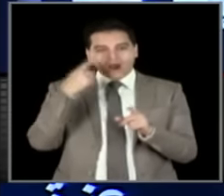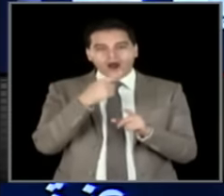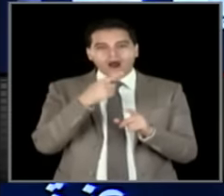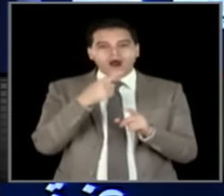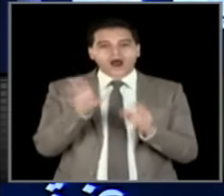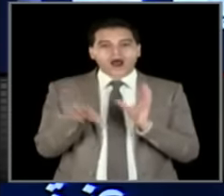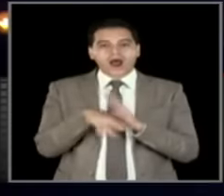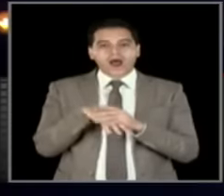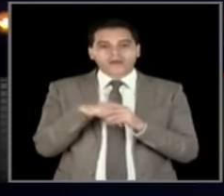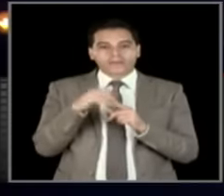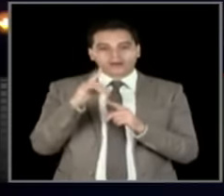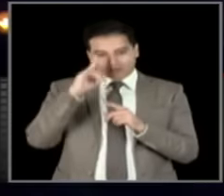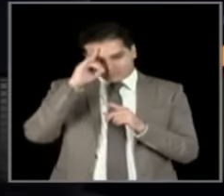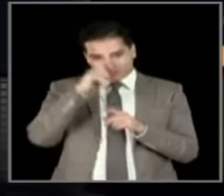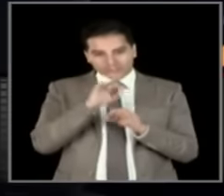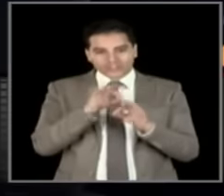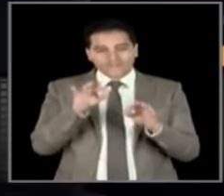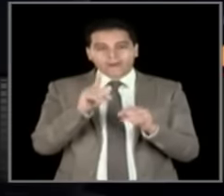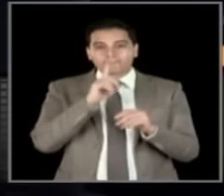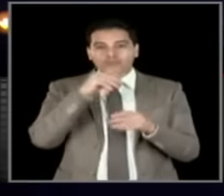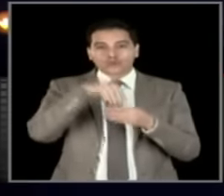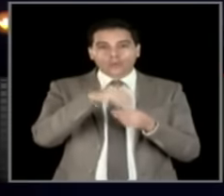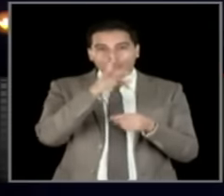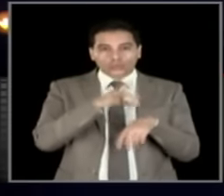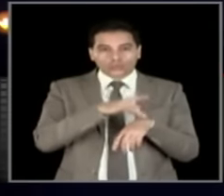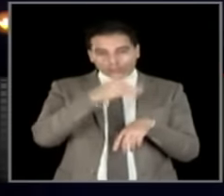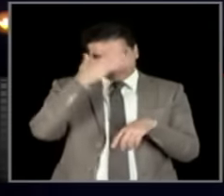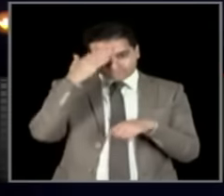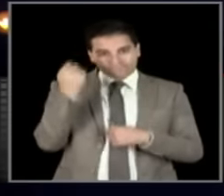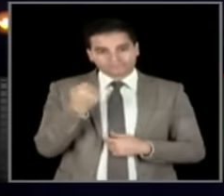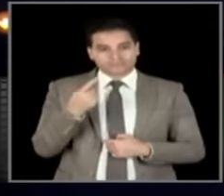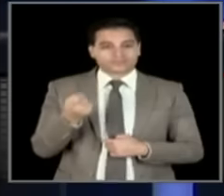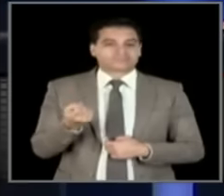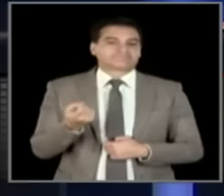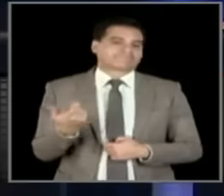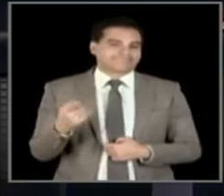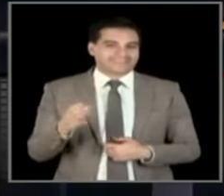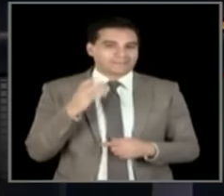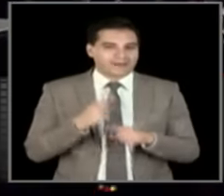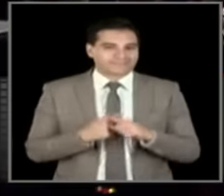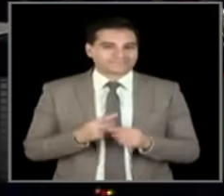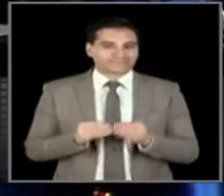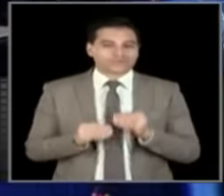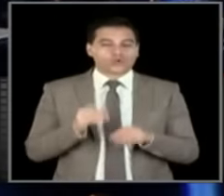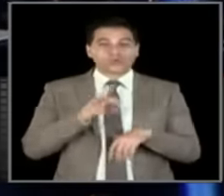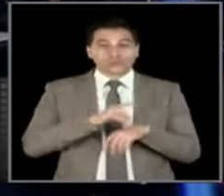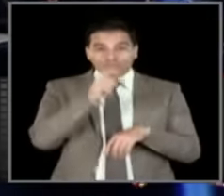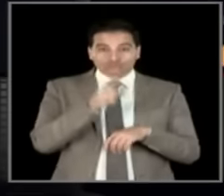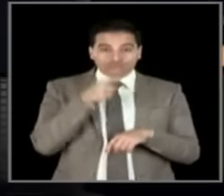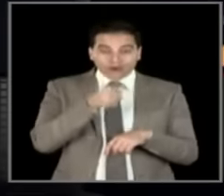الحكيم. في إجابة؟ بصي، الأدب مش هيهزروا. إجابة خاطئة.